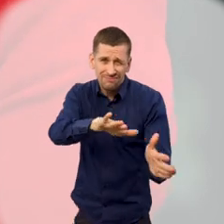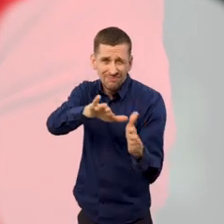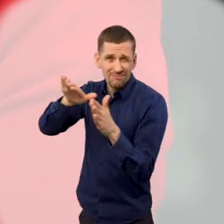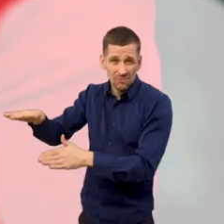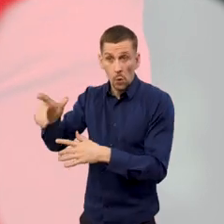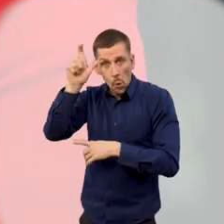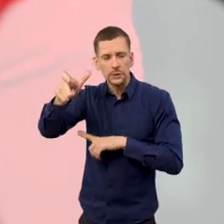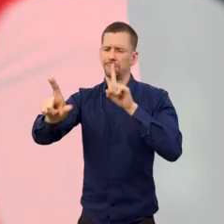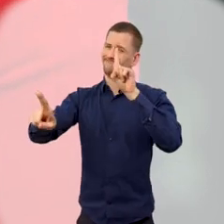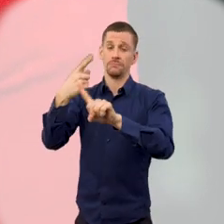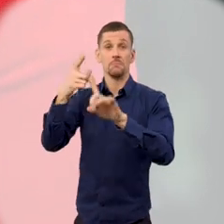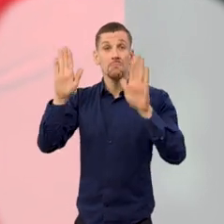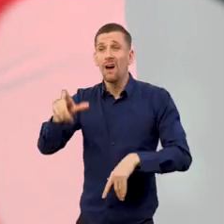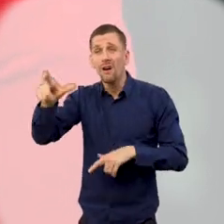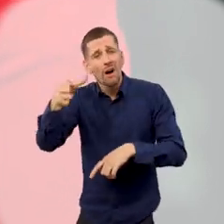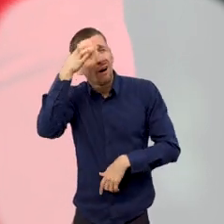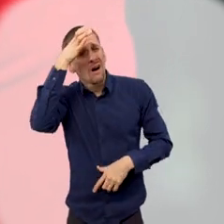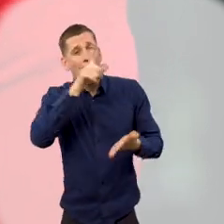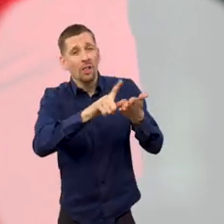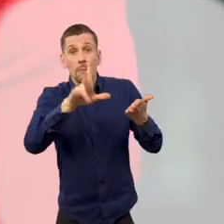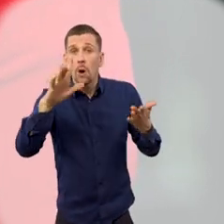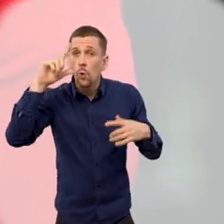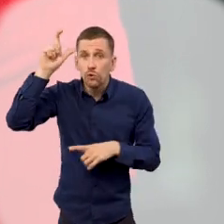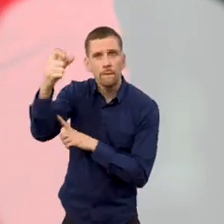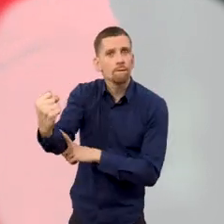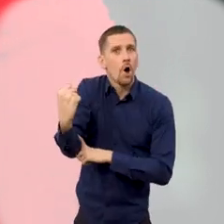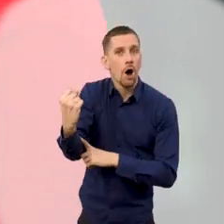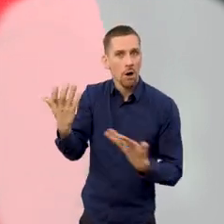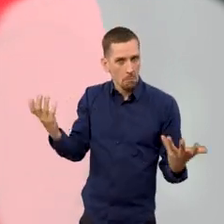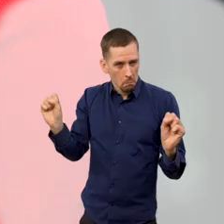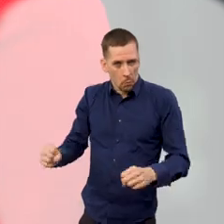mais c'est vraiment la logique. On peut être littéraire et avoir une très bonne logique.